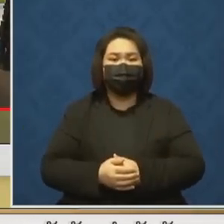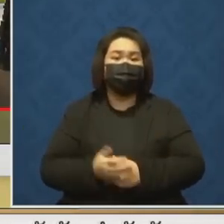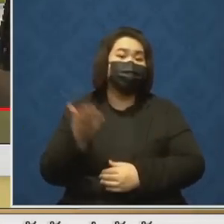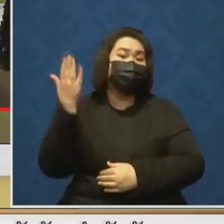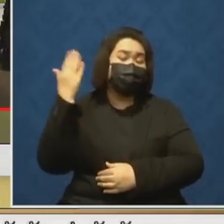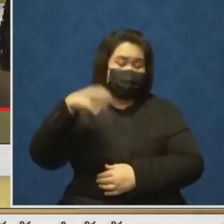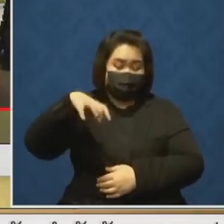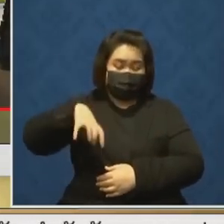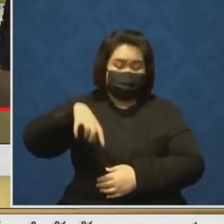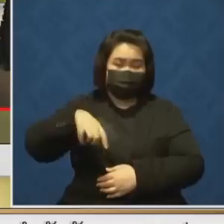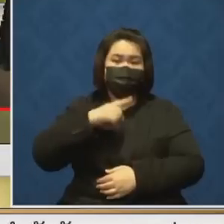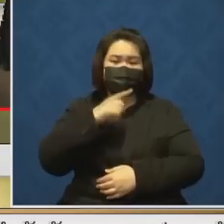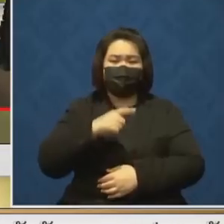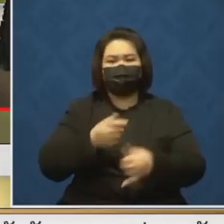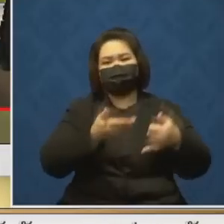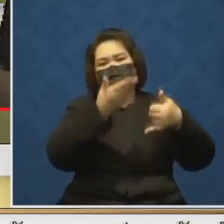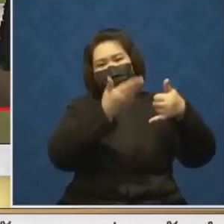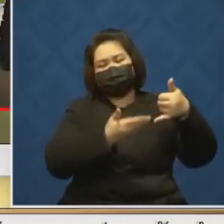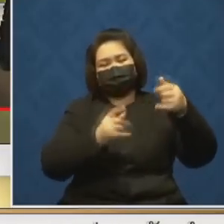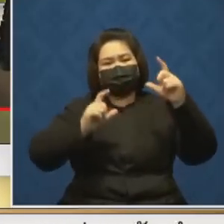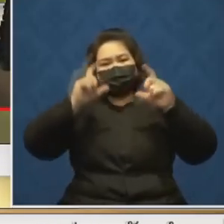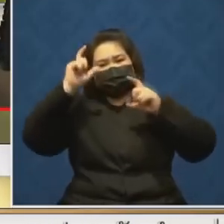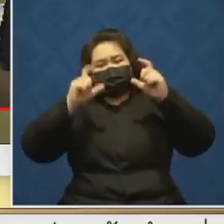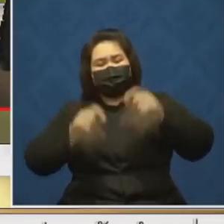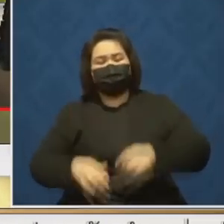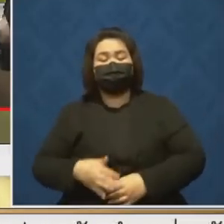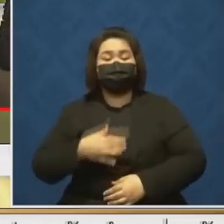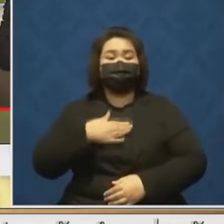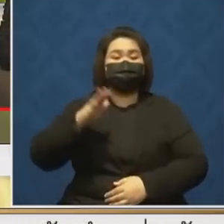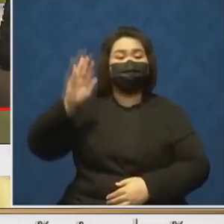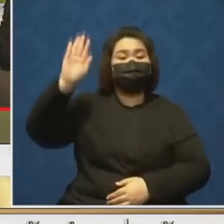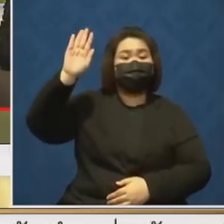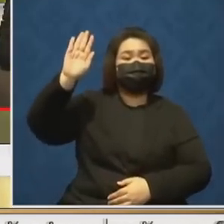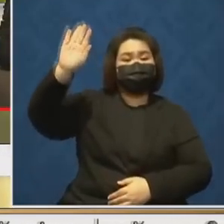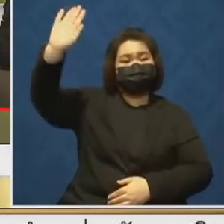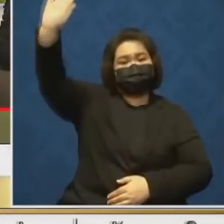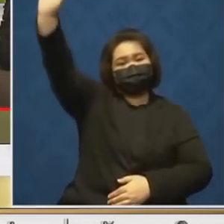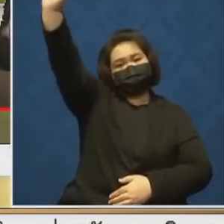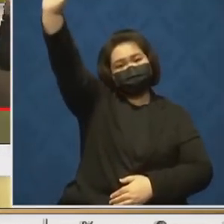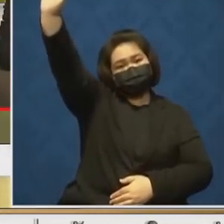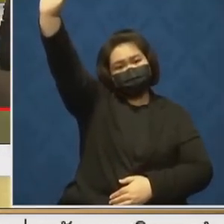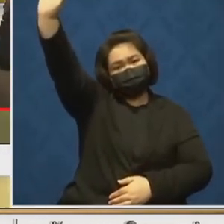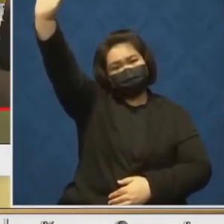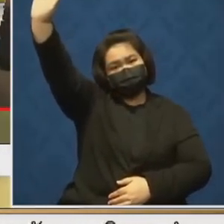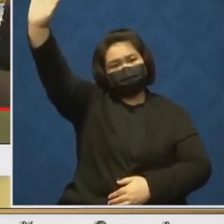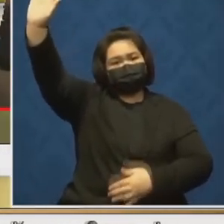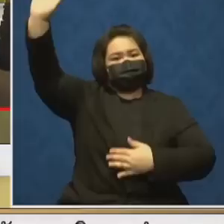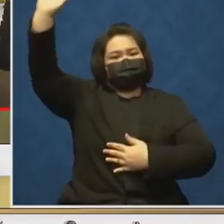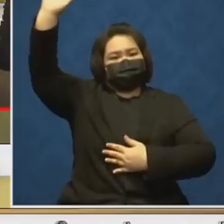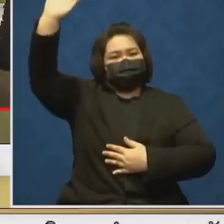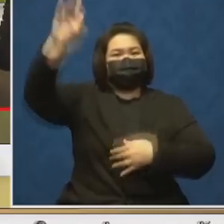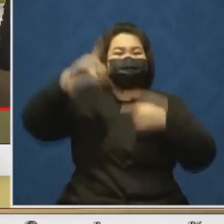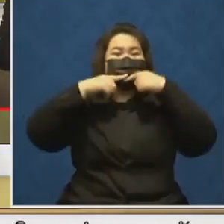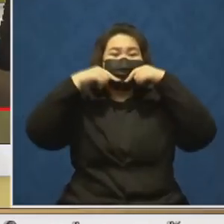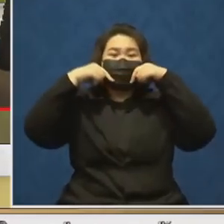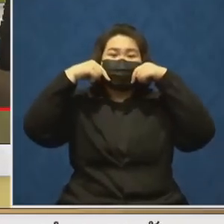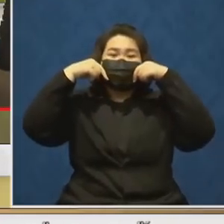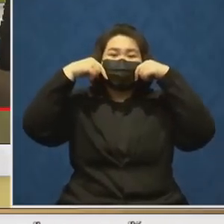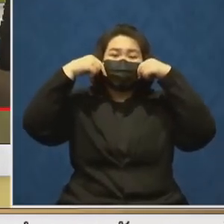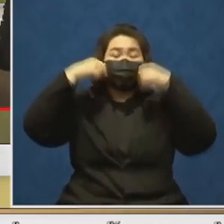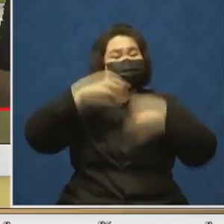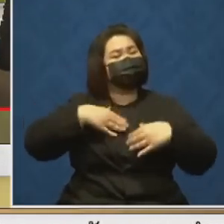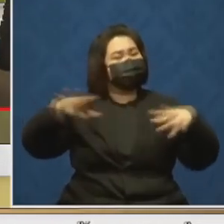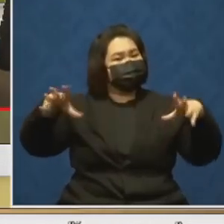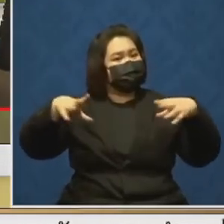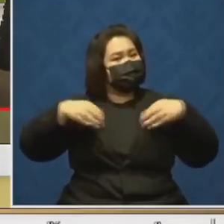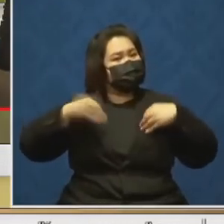คนเประยุตรได้แดงพฤติกรรมชูแขนขึ้นสุดแอนอกยิ้มร่ารับวา